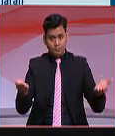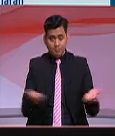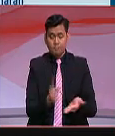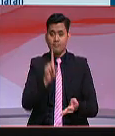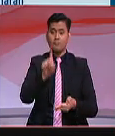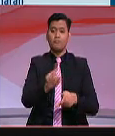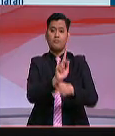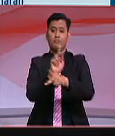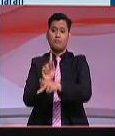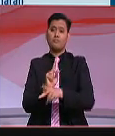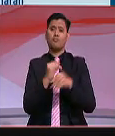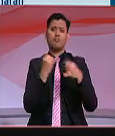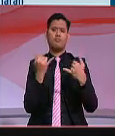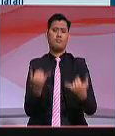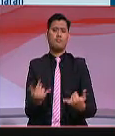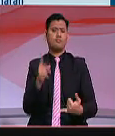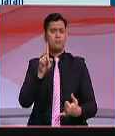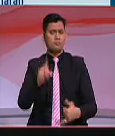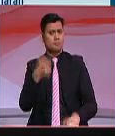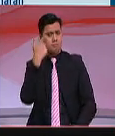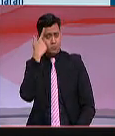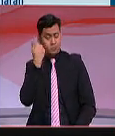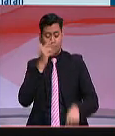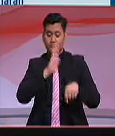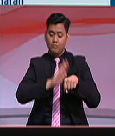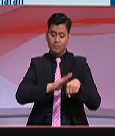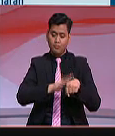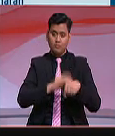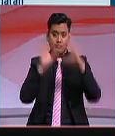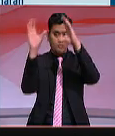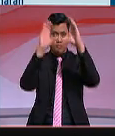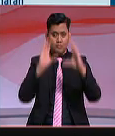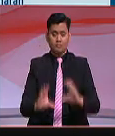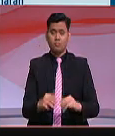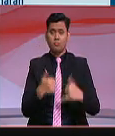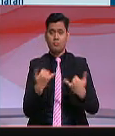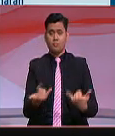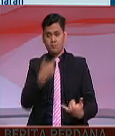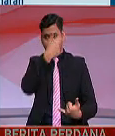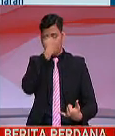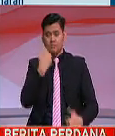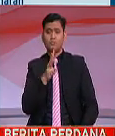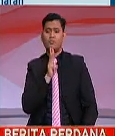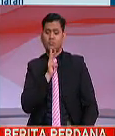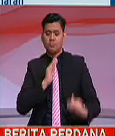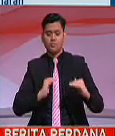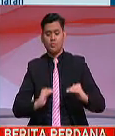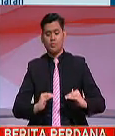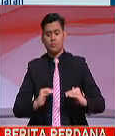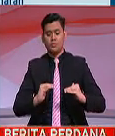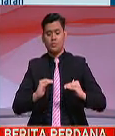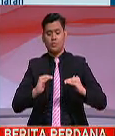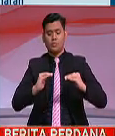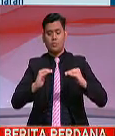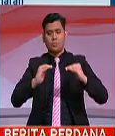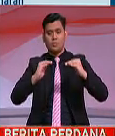berwaspada pada ketika ini dan peka dengan amaran cuaca terkini kerana keadaan kenaikan paras air di beberapa kawasan yang berkedudukan